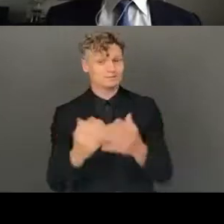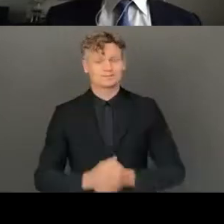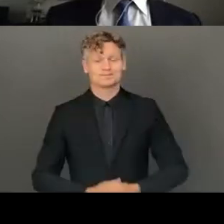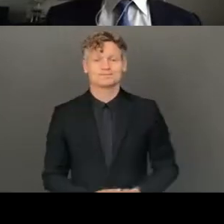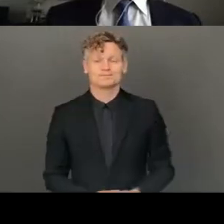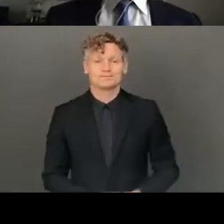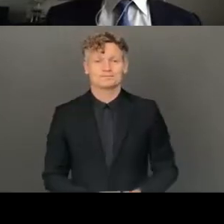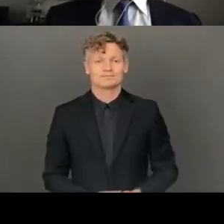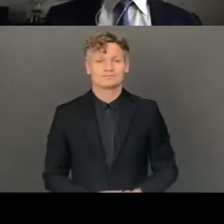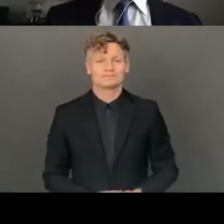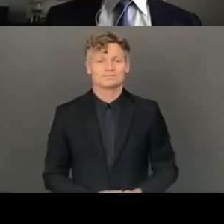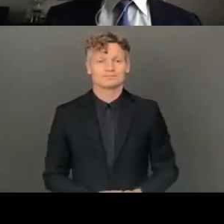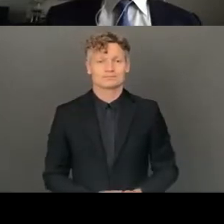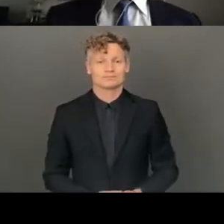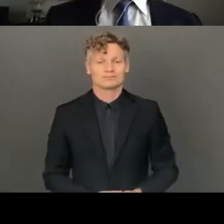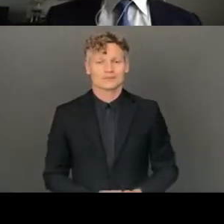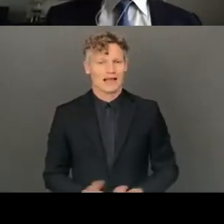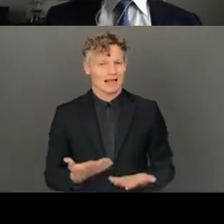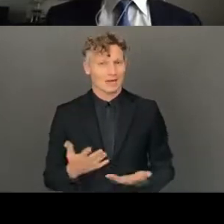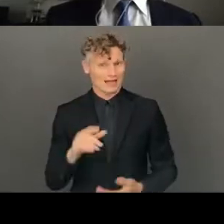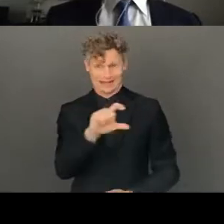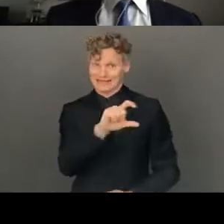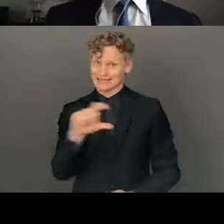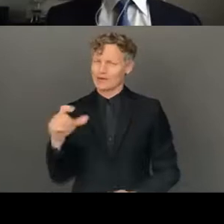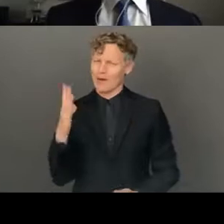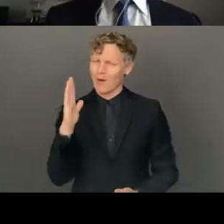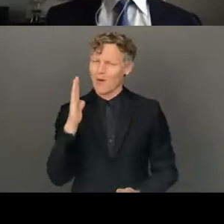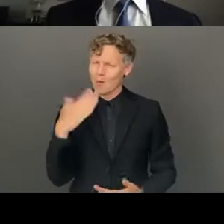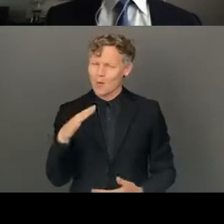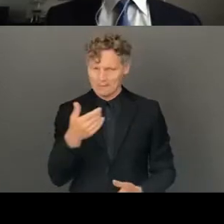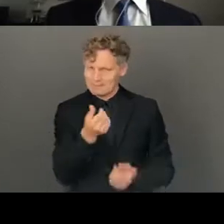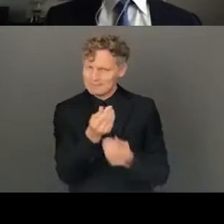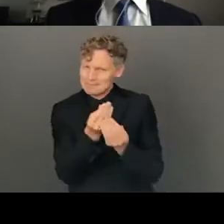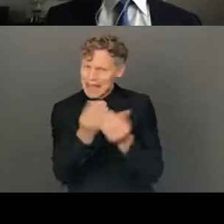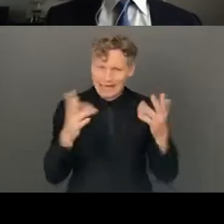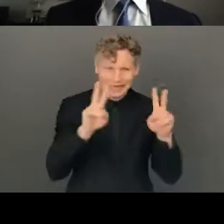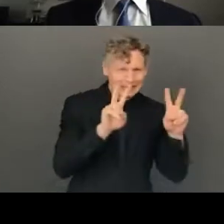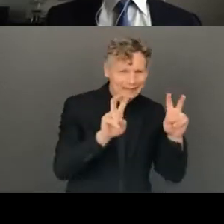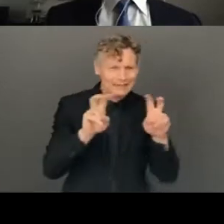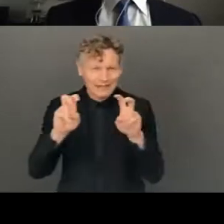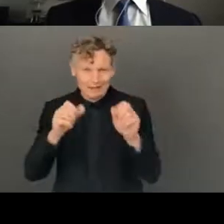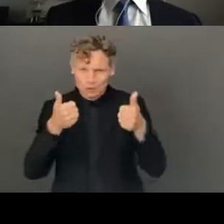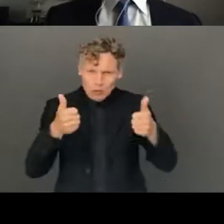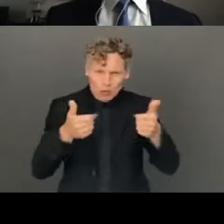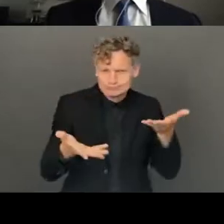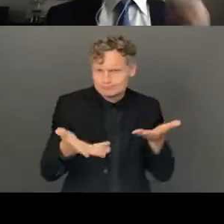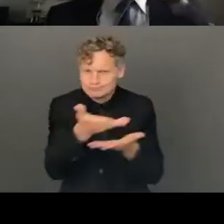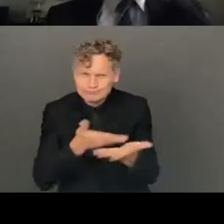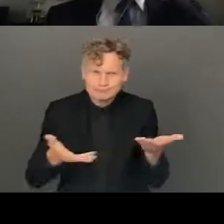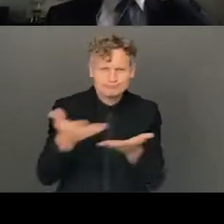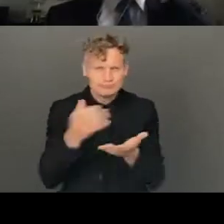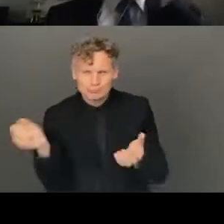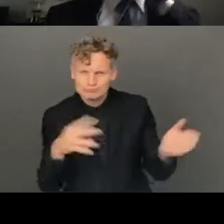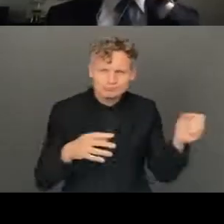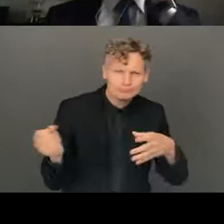Nous avons des discussions importantes à venir cette semaine sur les sujets de la